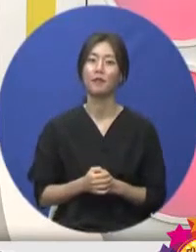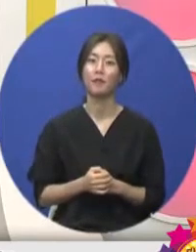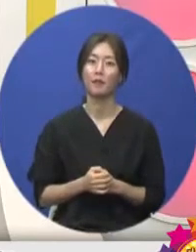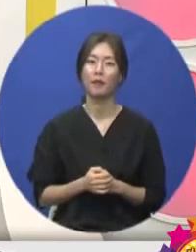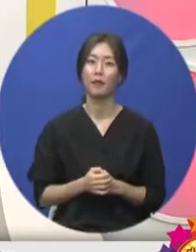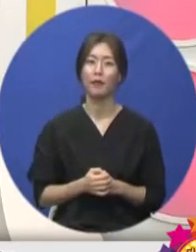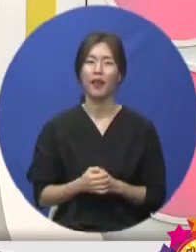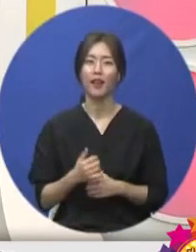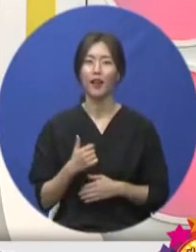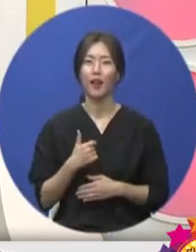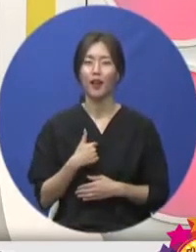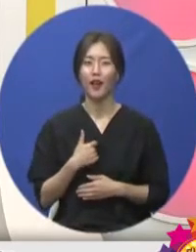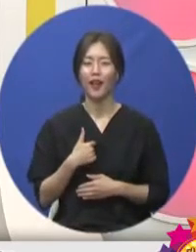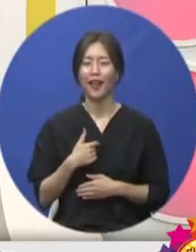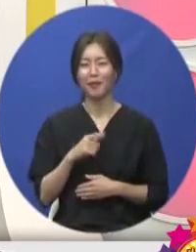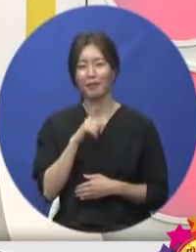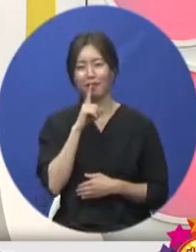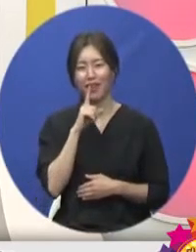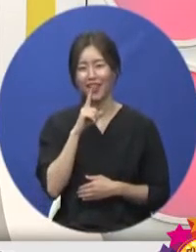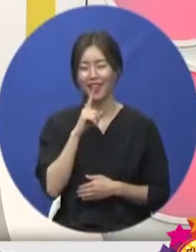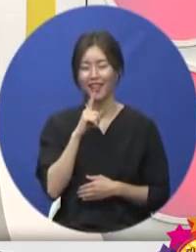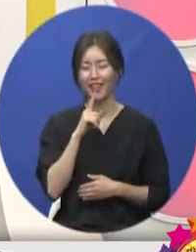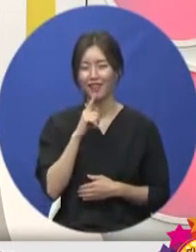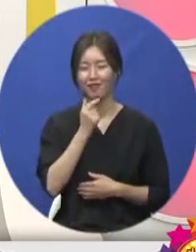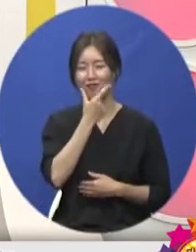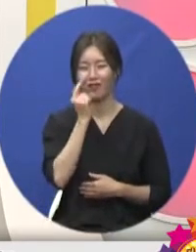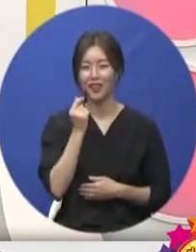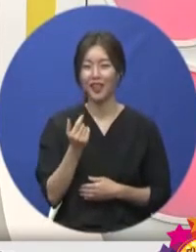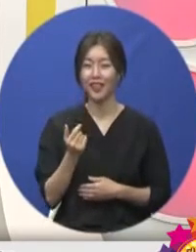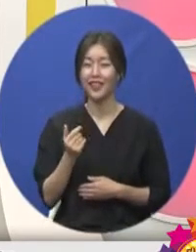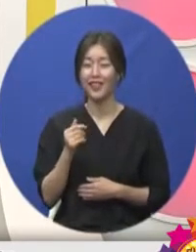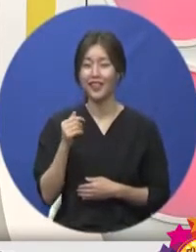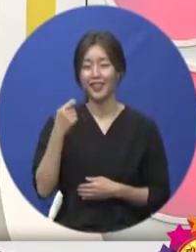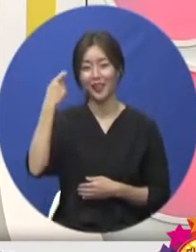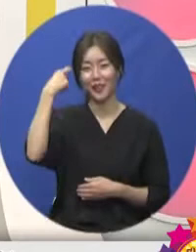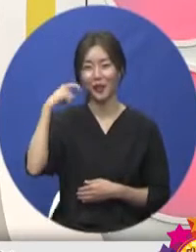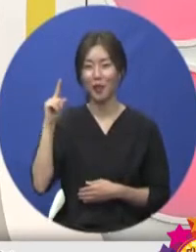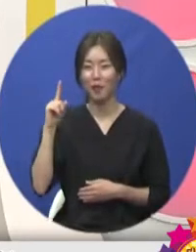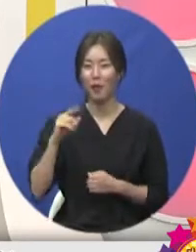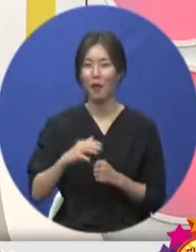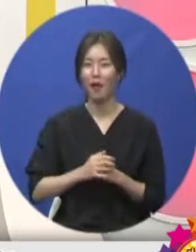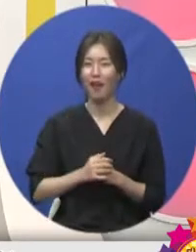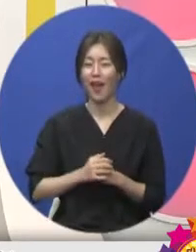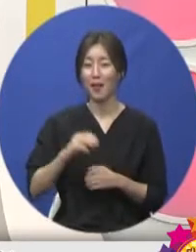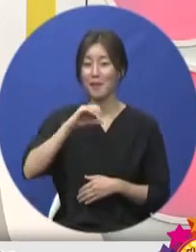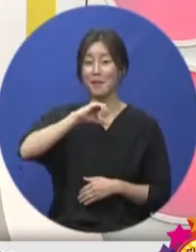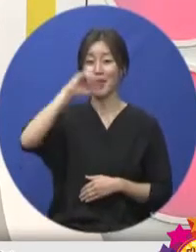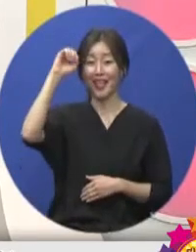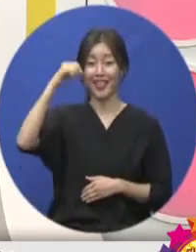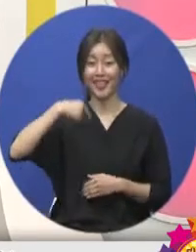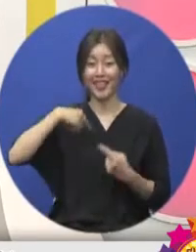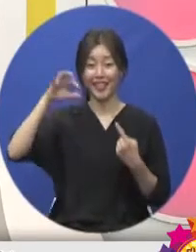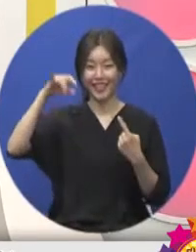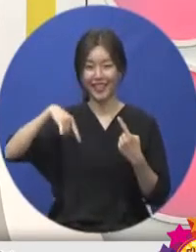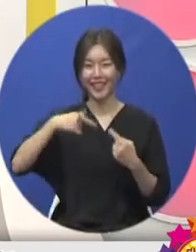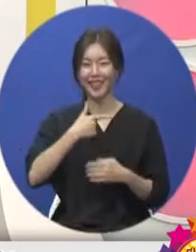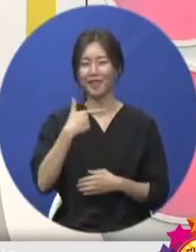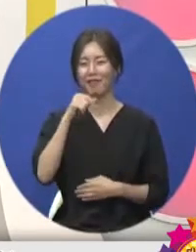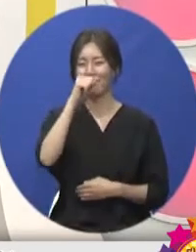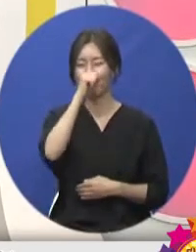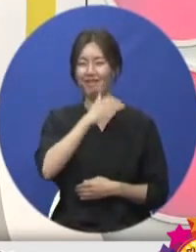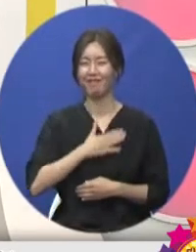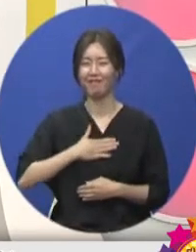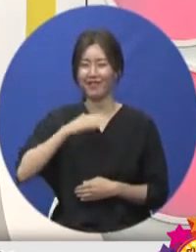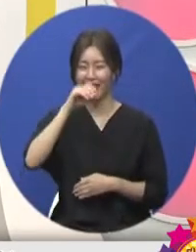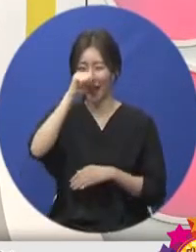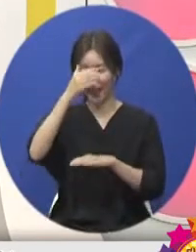제가 말주머니 없어가지고 네. 소감 뭐 있겠어요. 뭐 무조건 그냥 단정되면 다 좋은 거죠 뭐. 예, 네, 그럼 너무